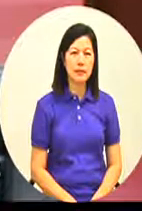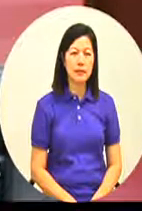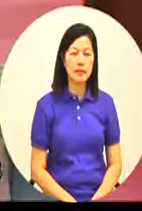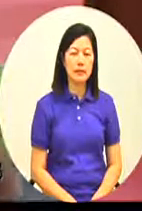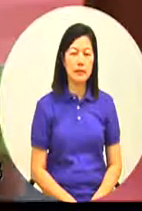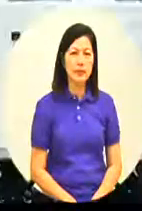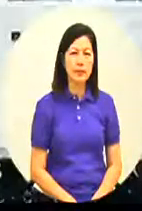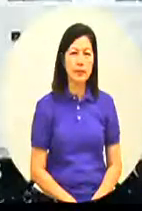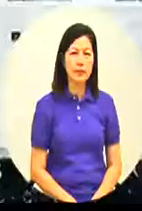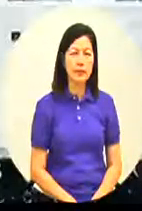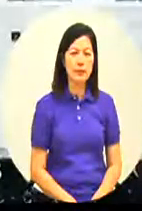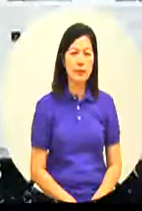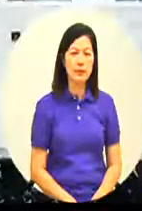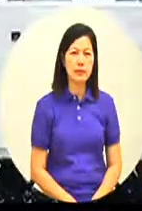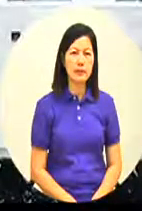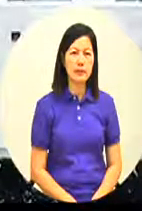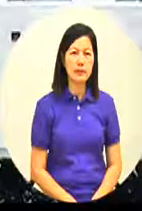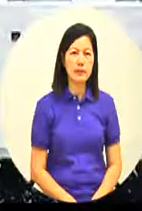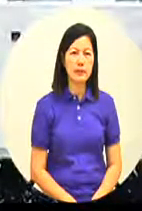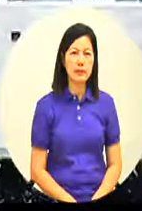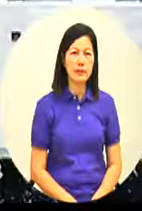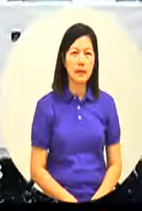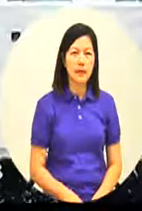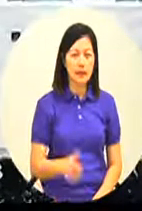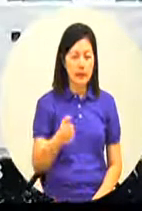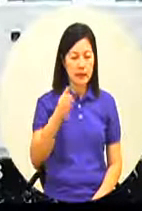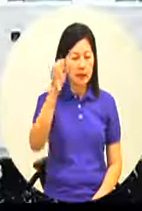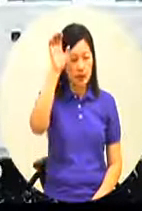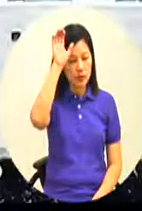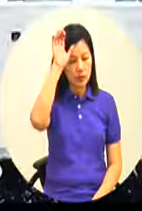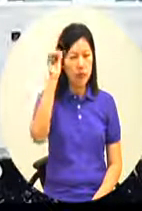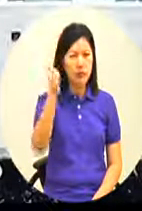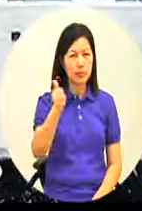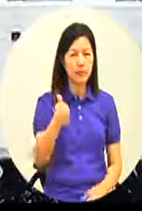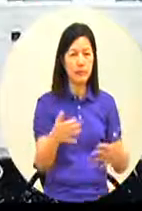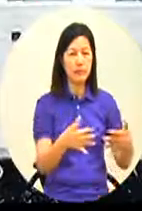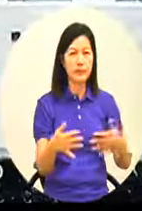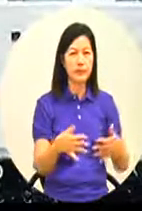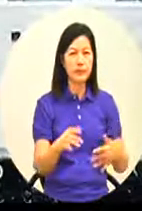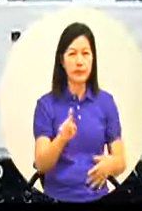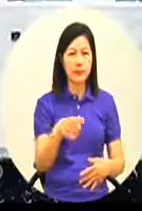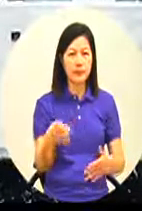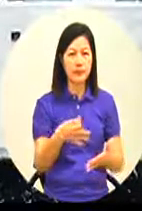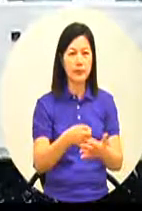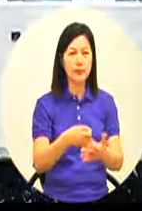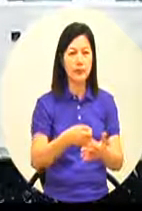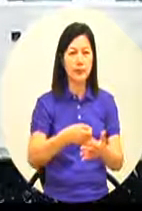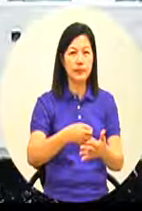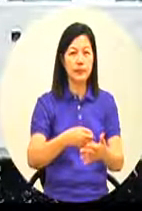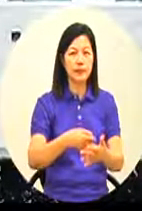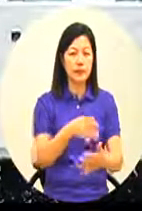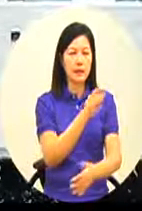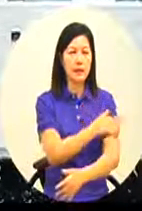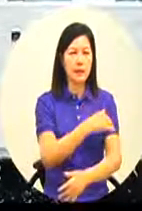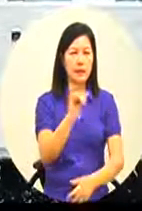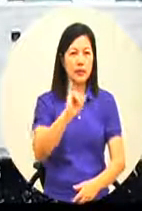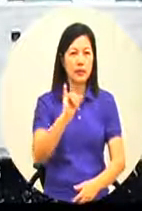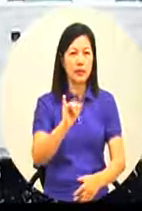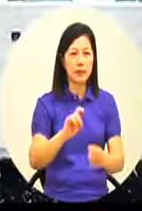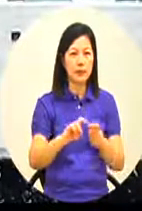好，谢谢苏元成议员的质询。再请登记发言的陈丽娜议员质询，时